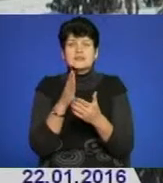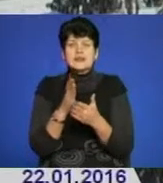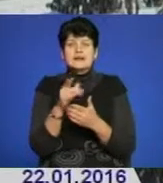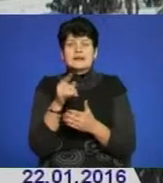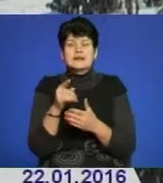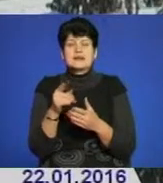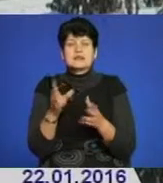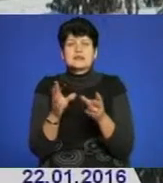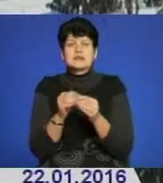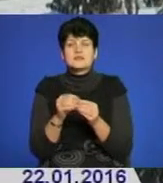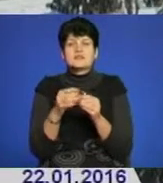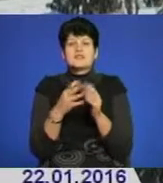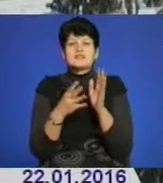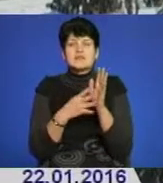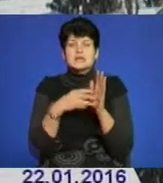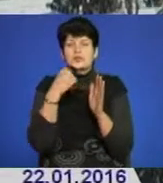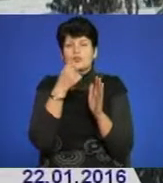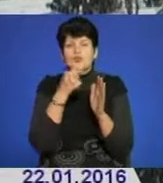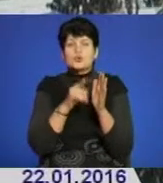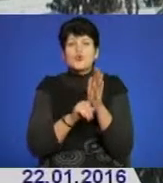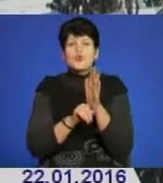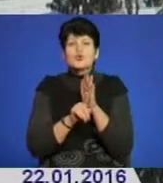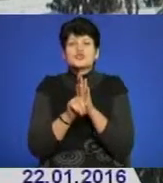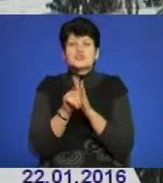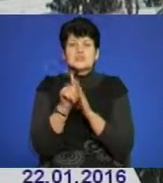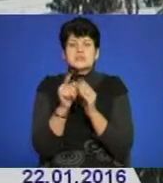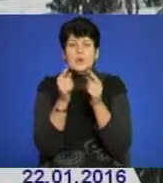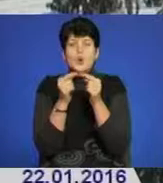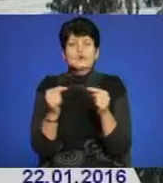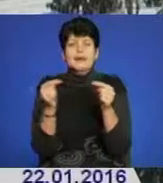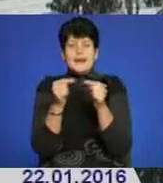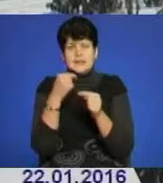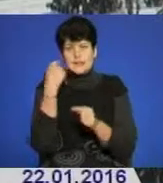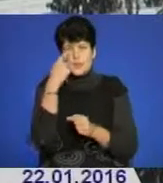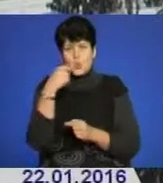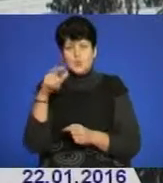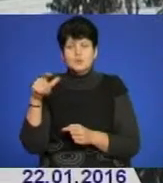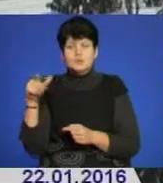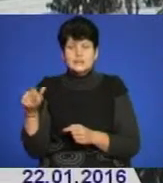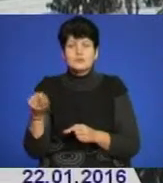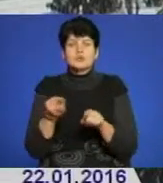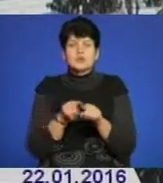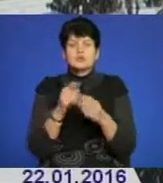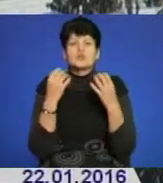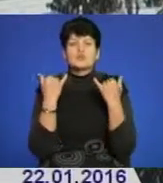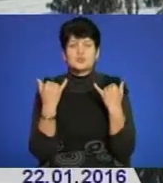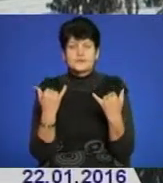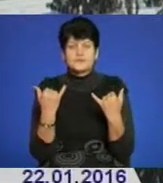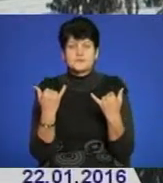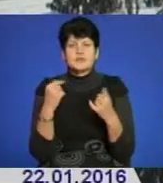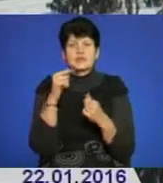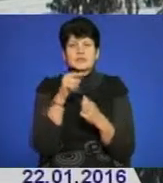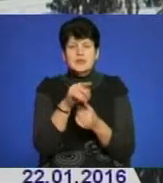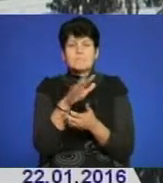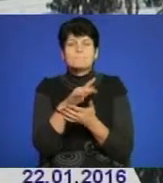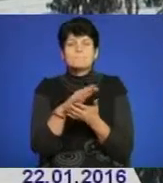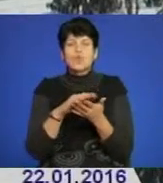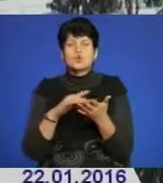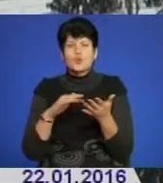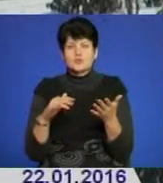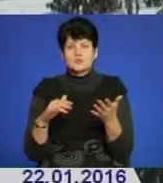в 19-му році, починалася з конкретних осіб, так і сьогодні. Вона